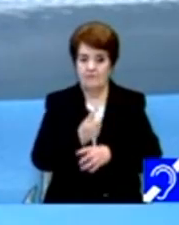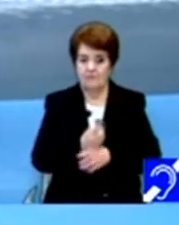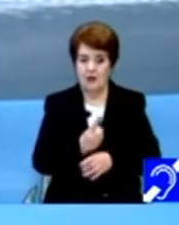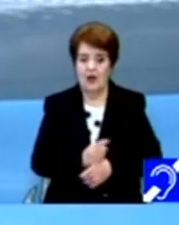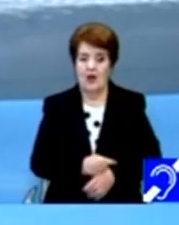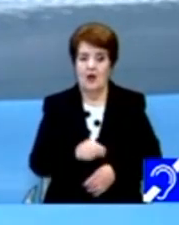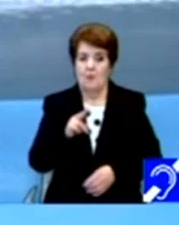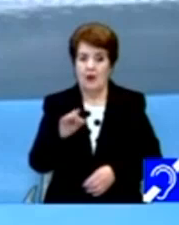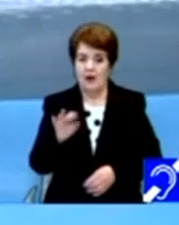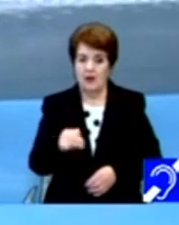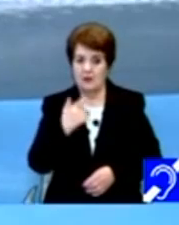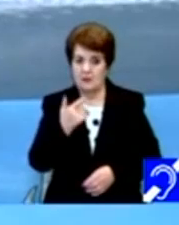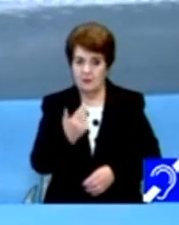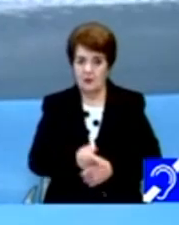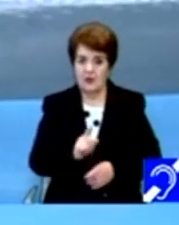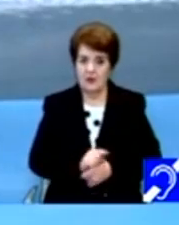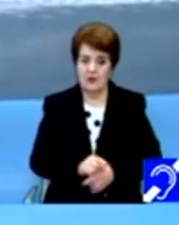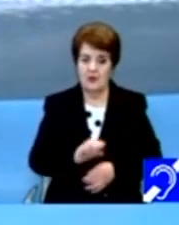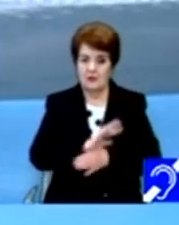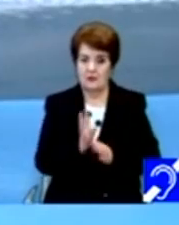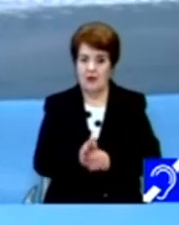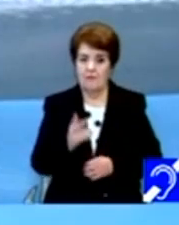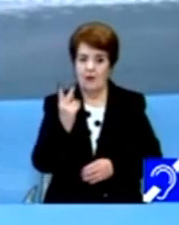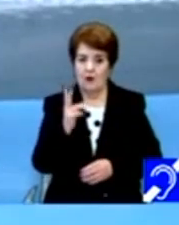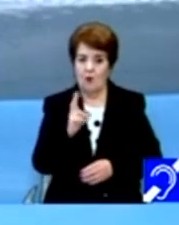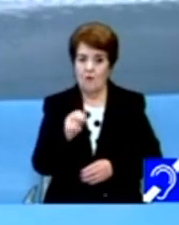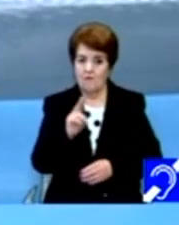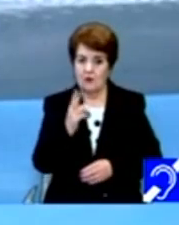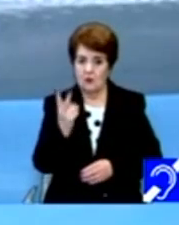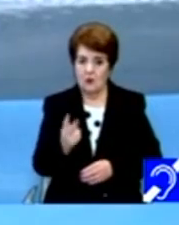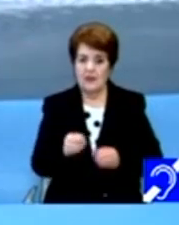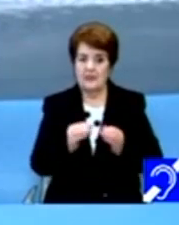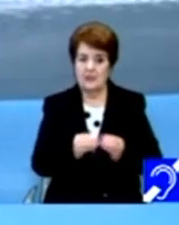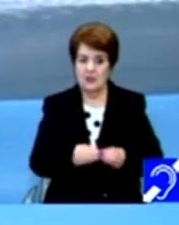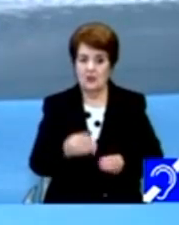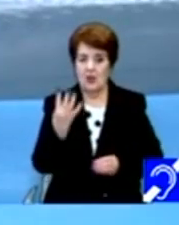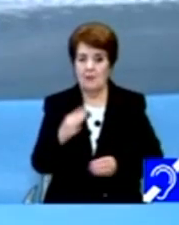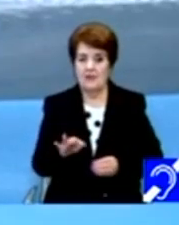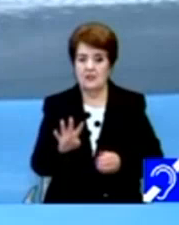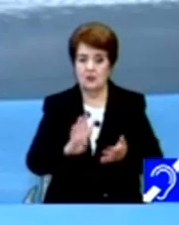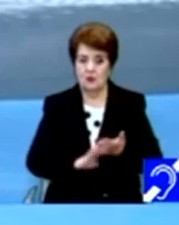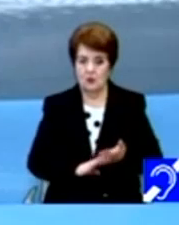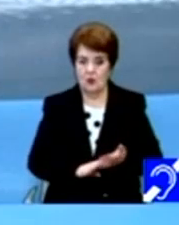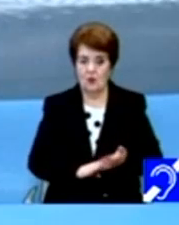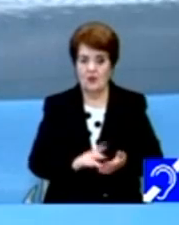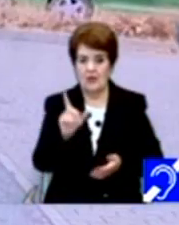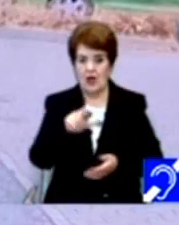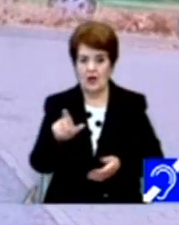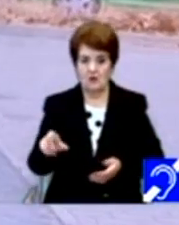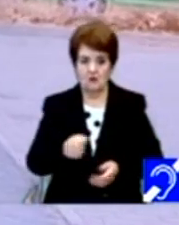și extinderea obligativității testării pentru SARS-CoV-2 și la firmele mici cu 10 până la 49 de angajați.